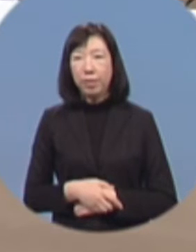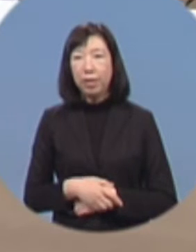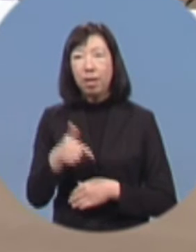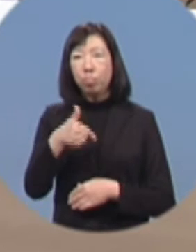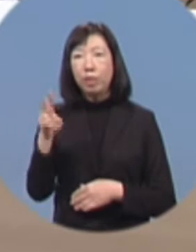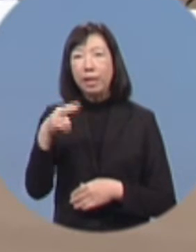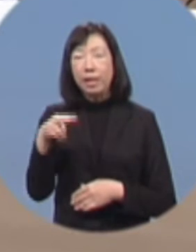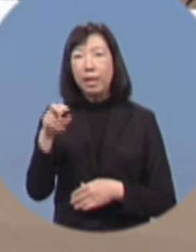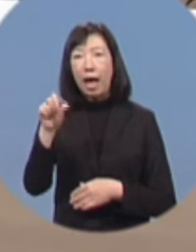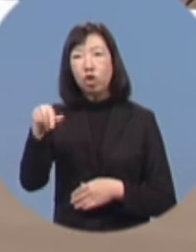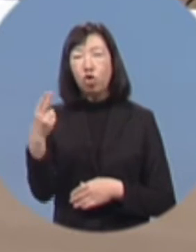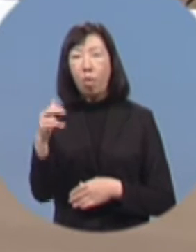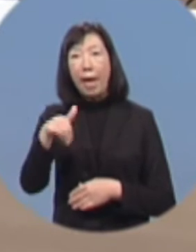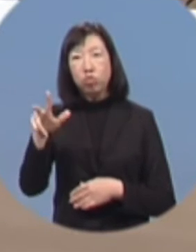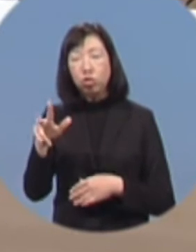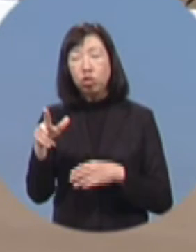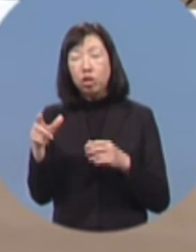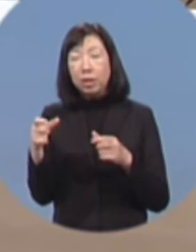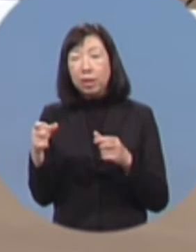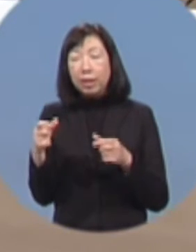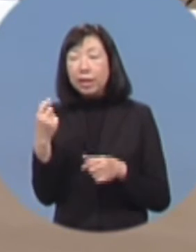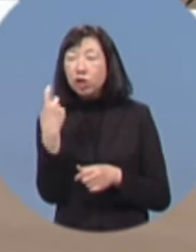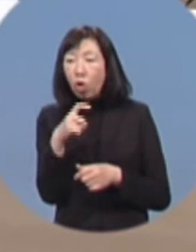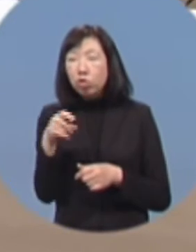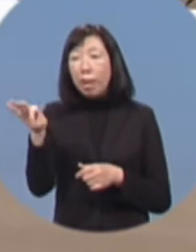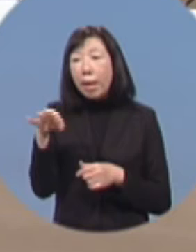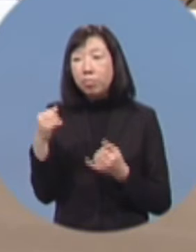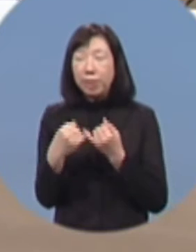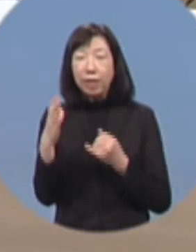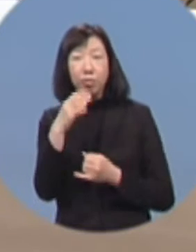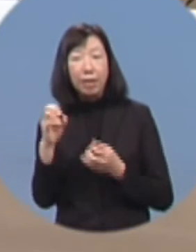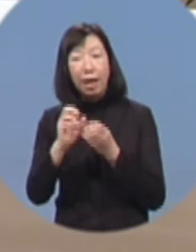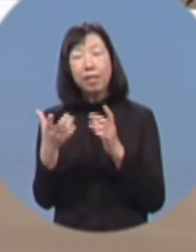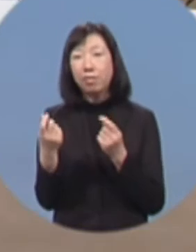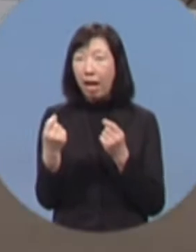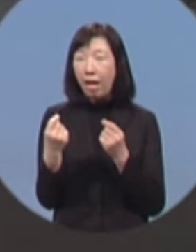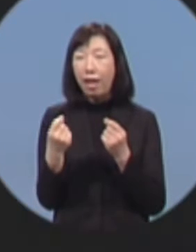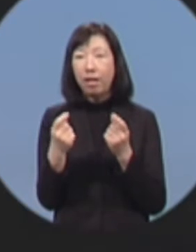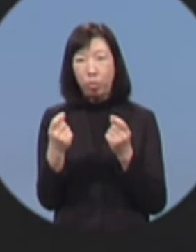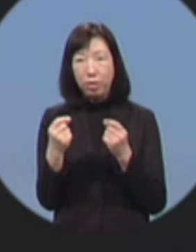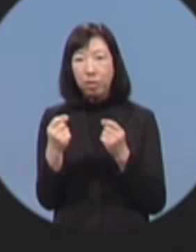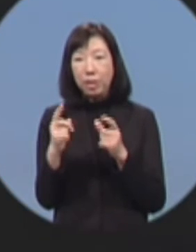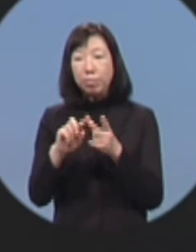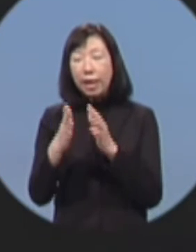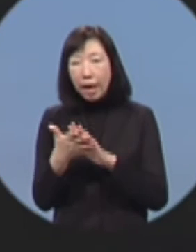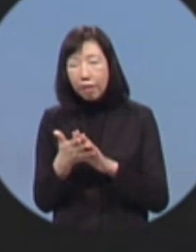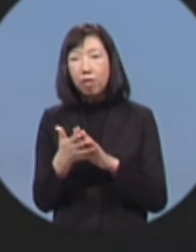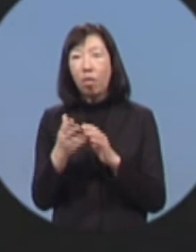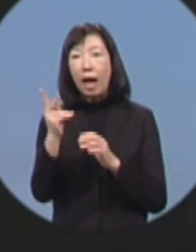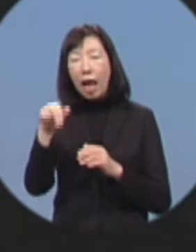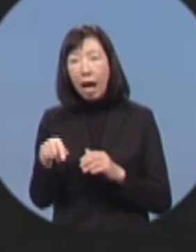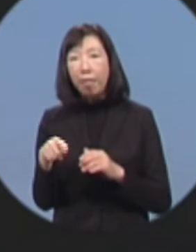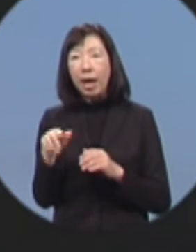ブリリアントベル、白くてベルのような形の素敵なお花ですね。 そうなんです。県の開発したカラーとし